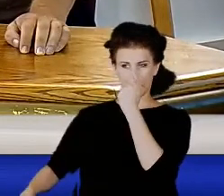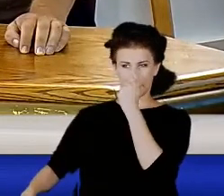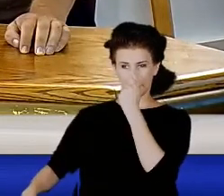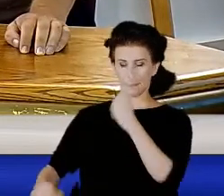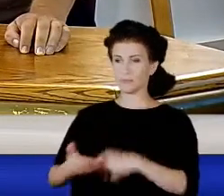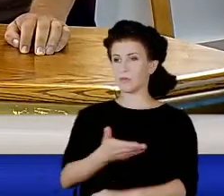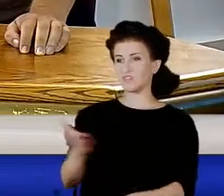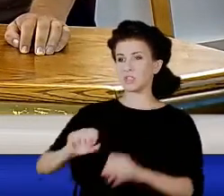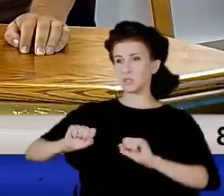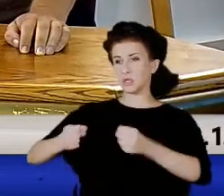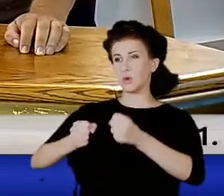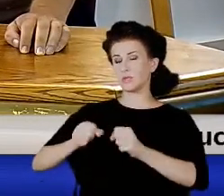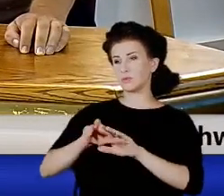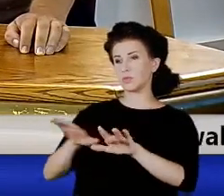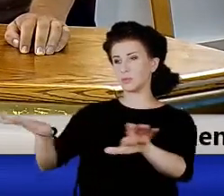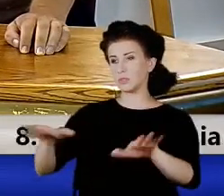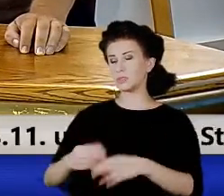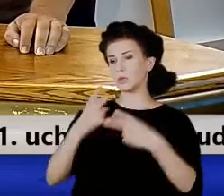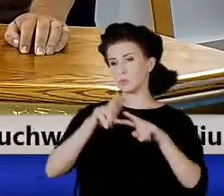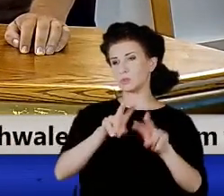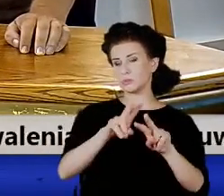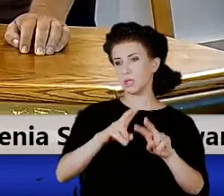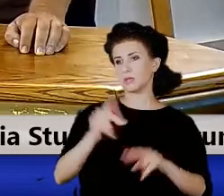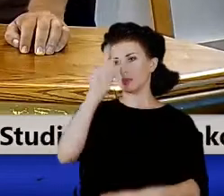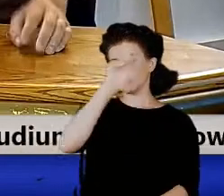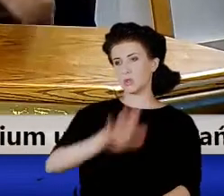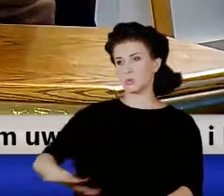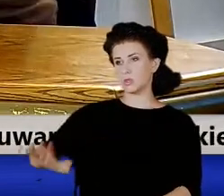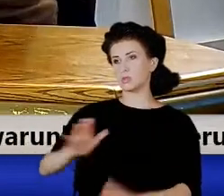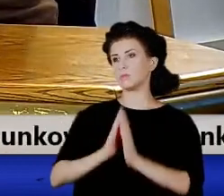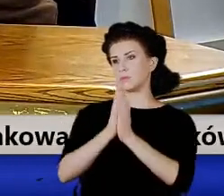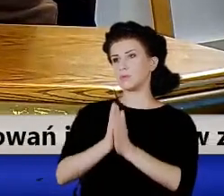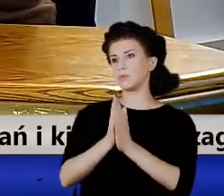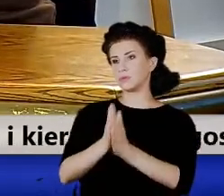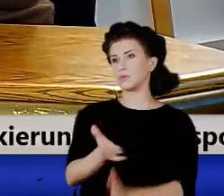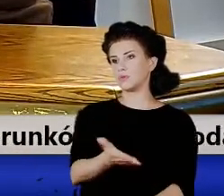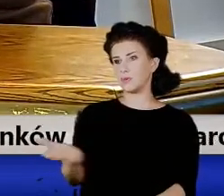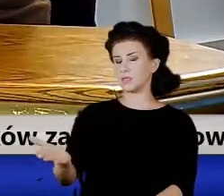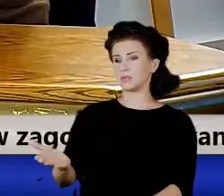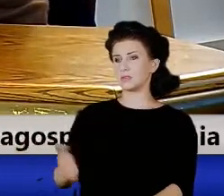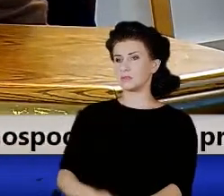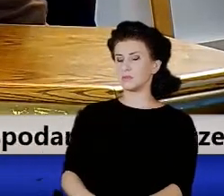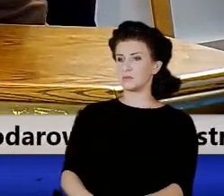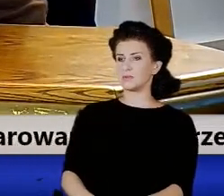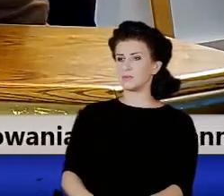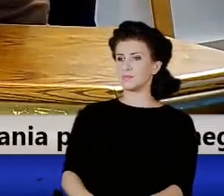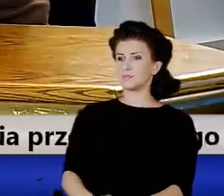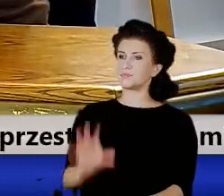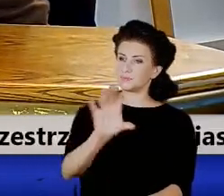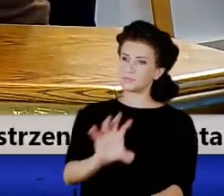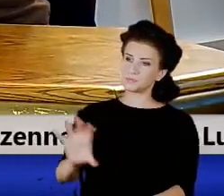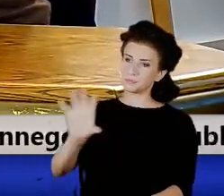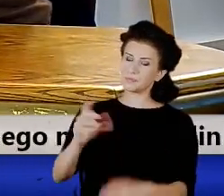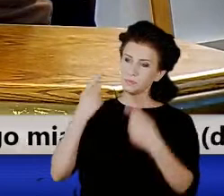Wasza działalność publiczna jest związana z uznaniem społecznym. Naprawdę proszę, wyjdźcie poza tą bańkę i poznajcie, przyjrzyjcie